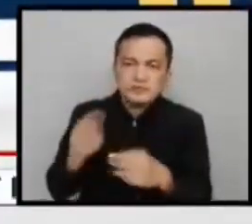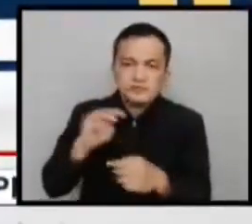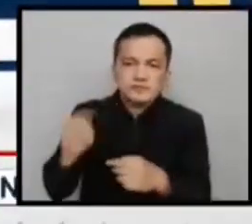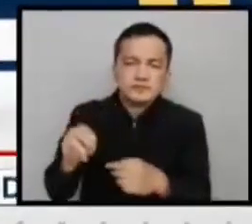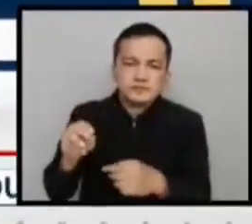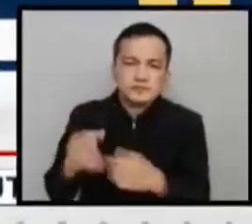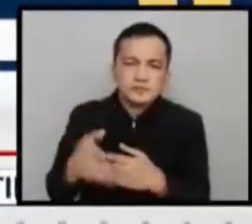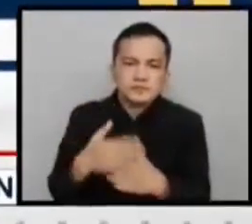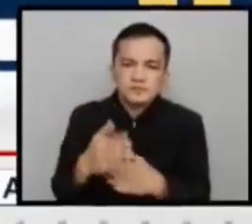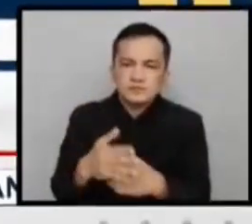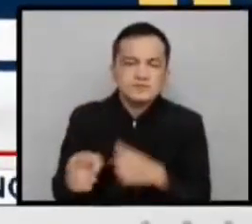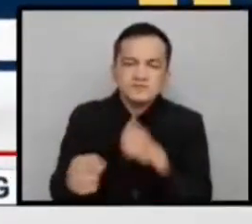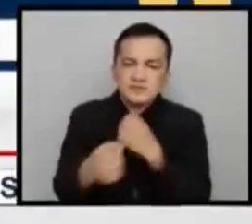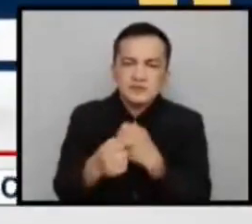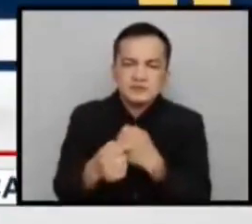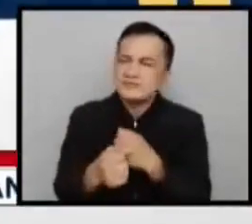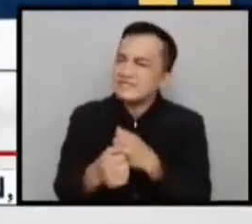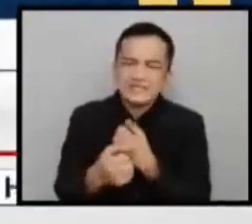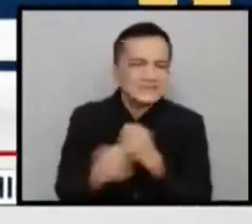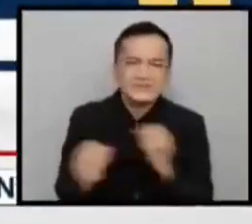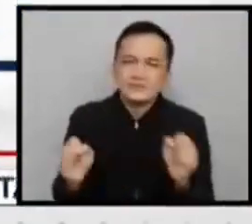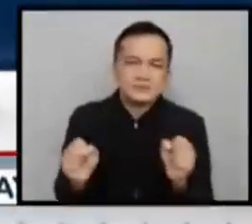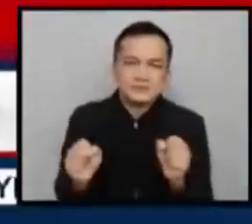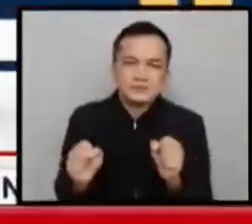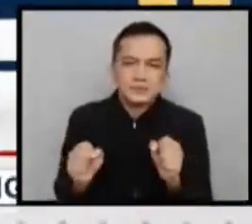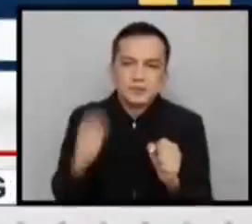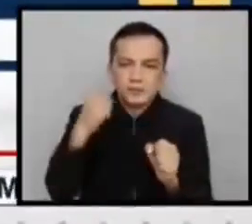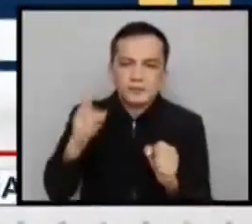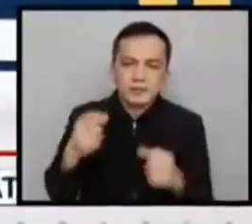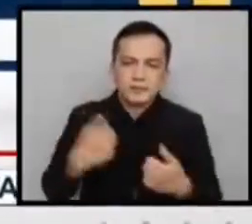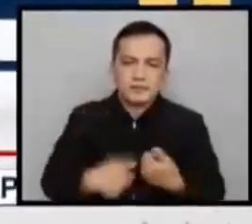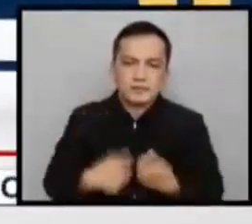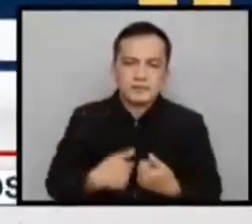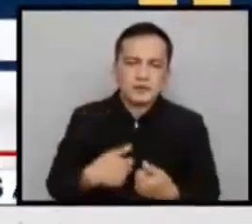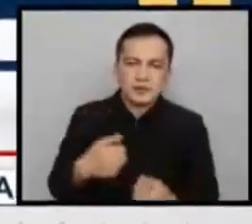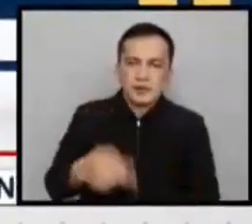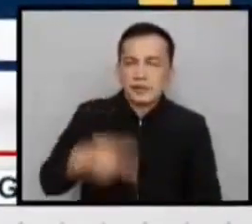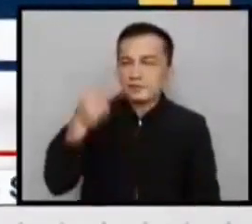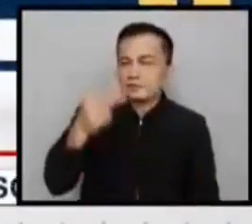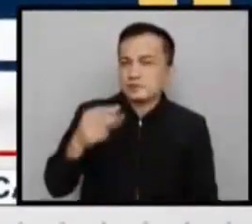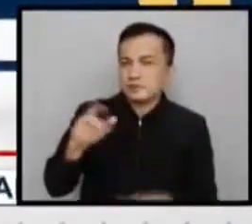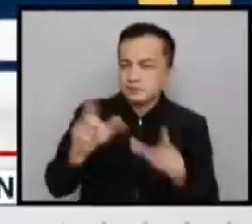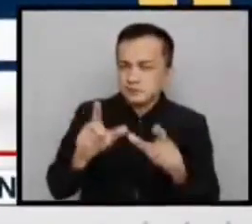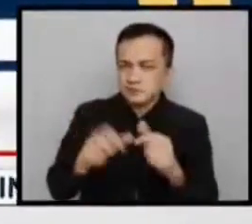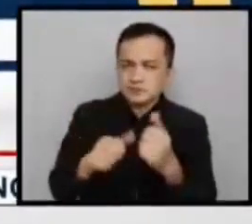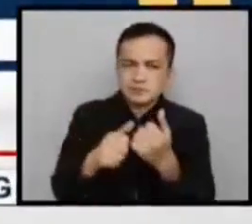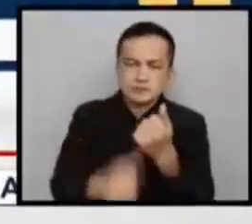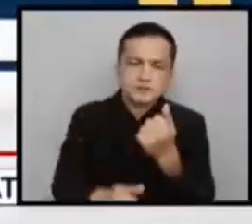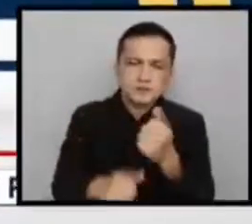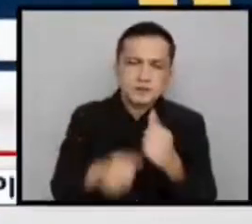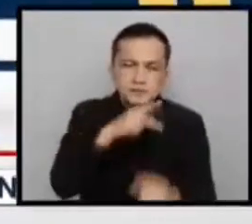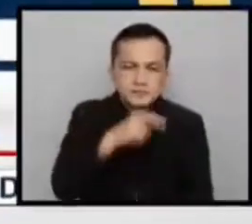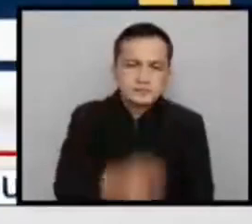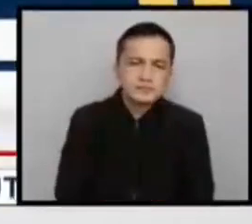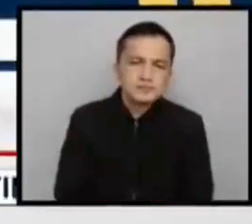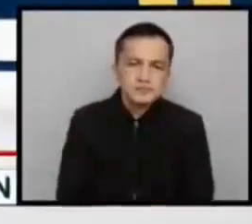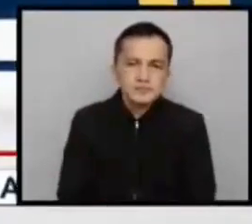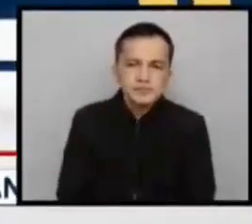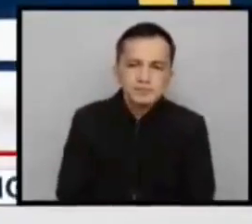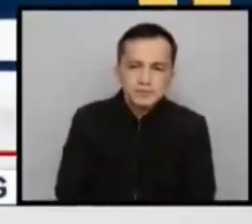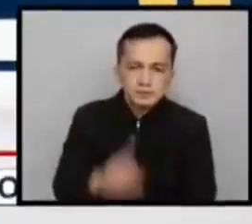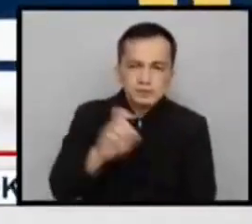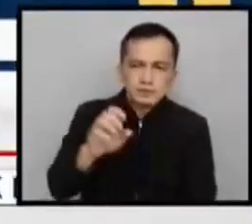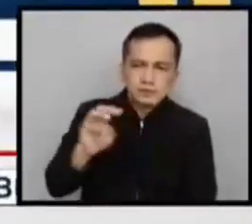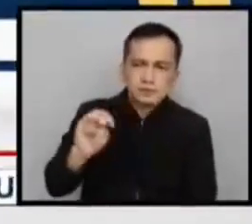unsafe pa rin siya for bathing due to high levels of fecal coliform. Yung standard na 100 mpn per 100 ml